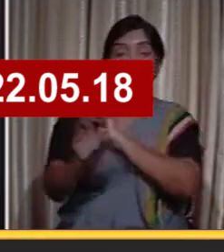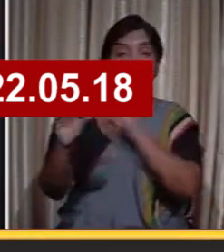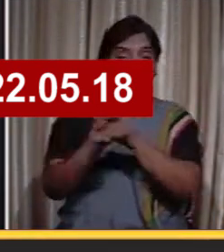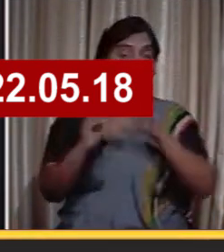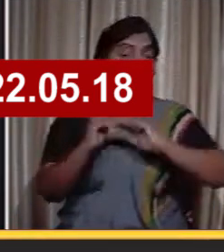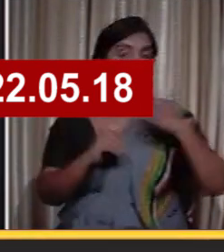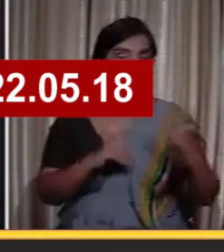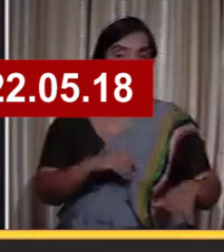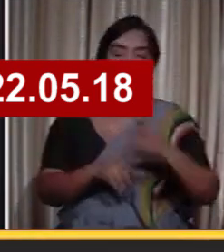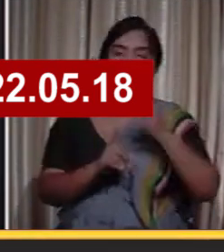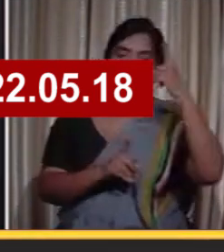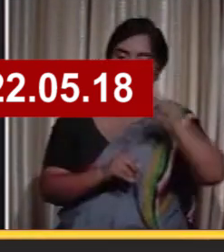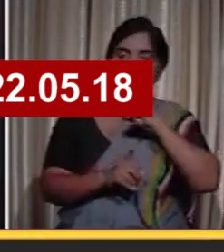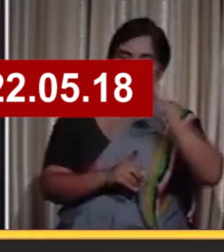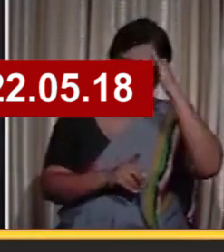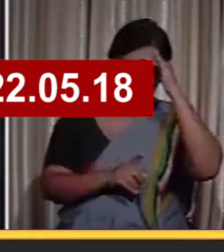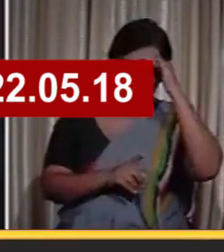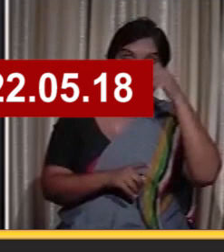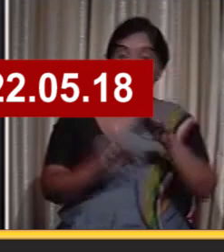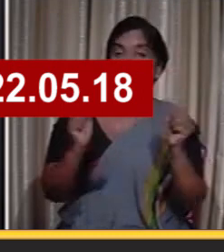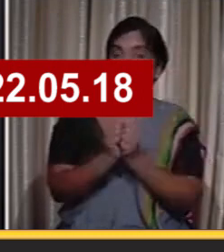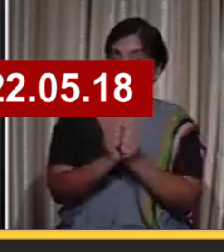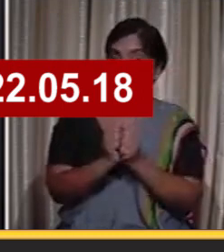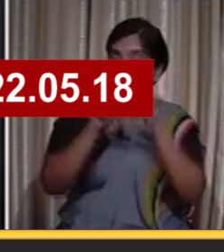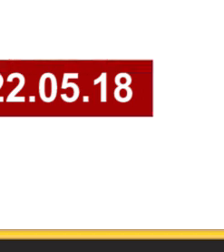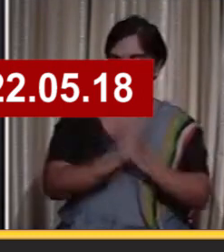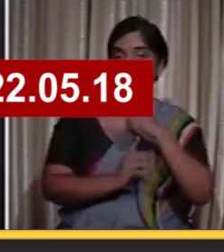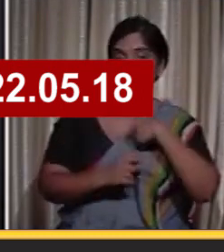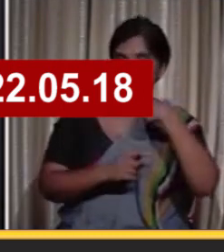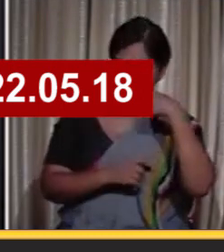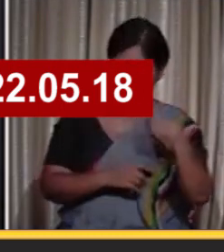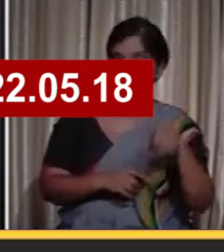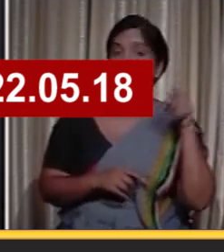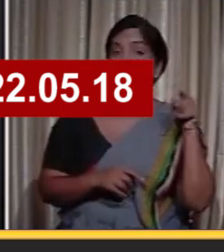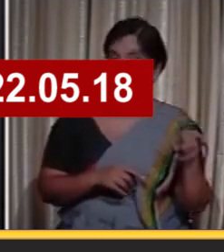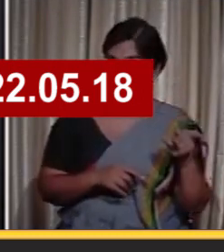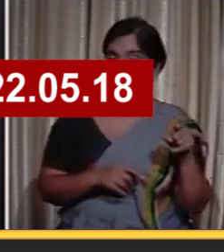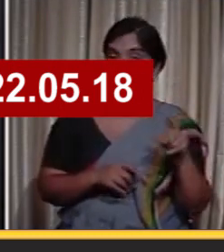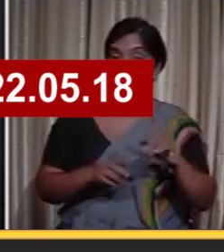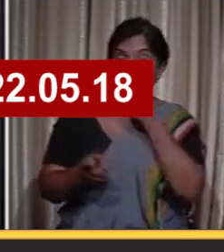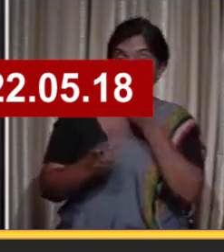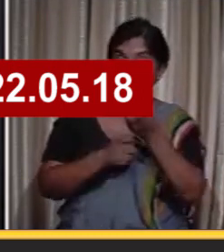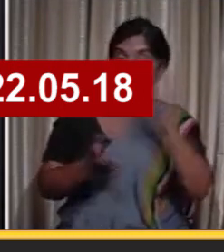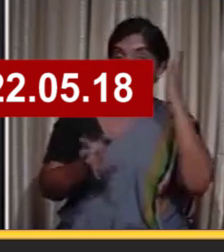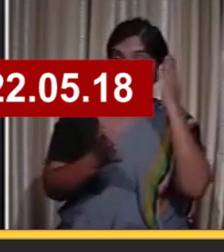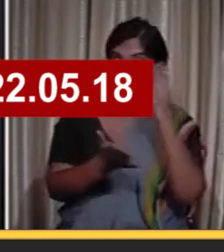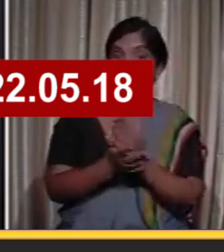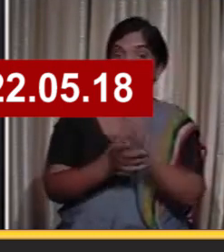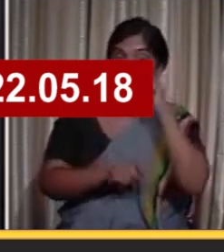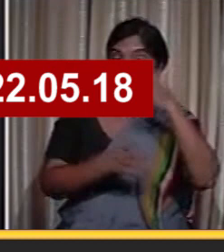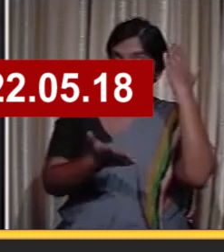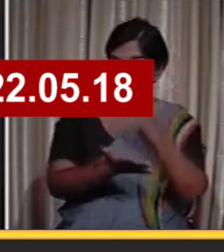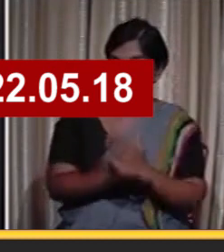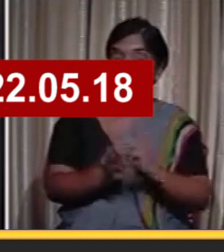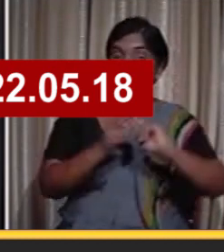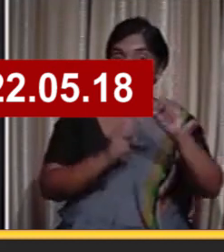පස්සේ තමයි නියෝජ්‍ය කතානායකතුමනි මේ කටයුත්ත මේ මට්ටමට බේරුනේ මේ ප්‍රහාරය නවත්තන්න ගියපු මුග්ධ පිරිස නවත්තන්න